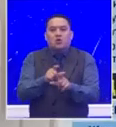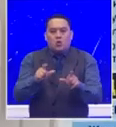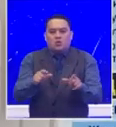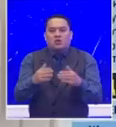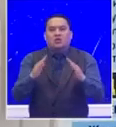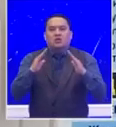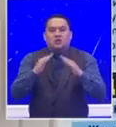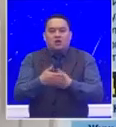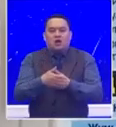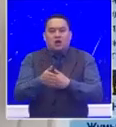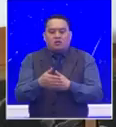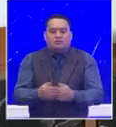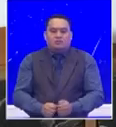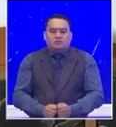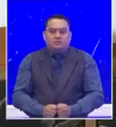двери медучреждений открыты.